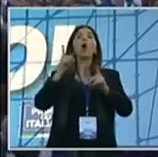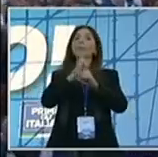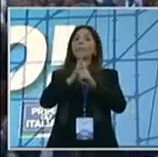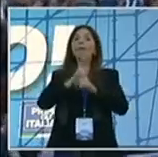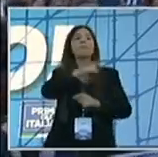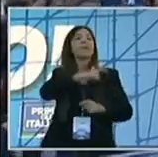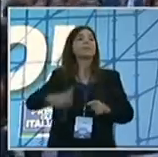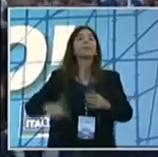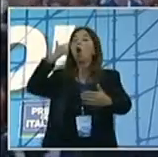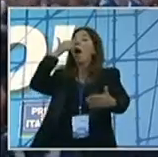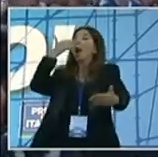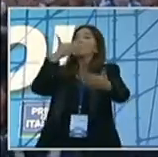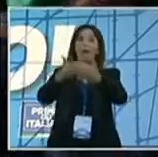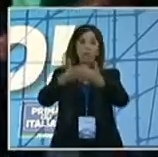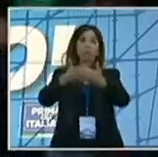altezza.